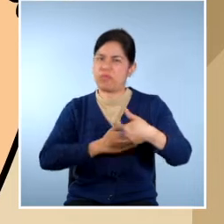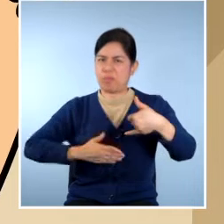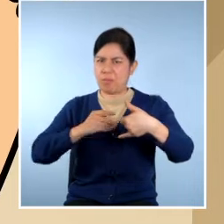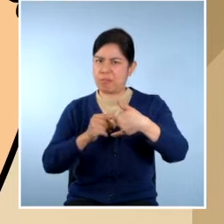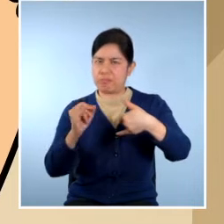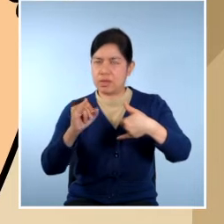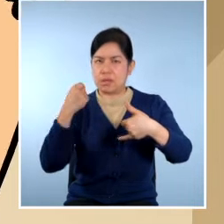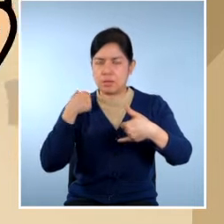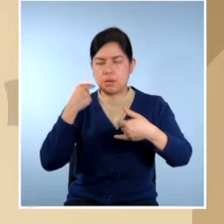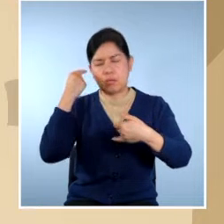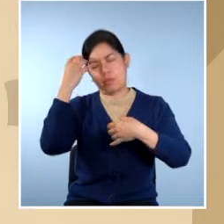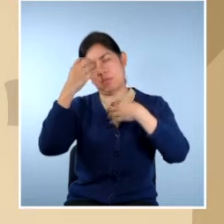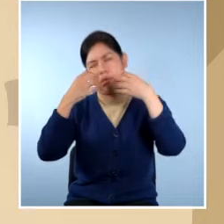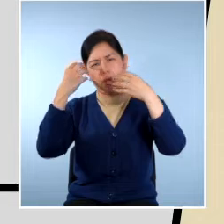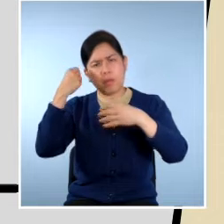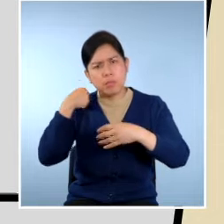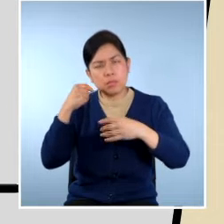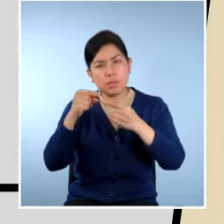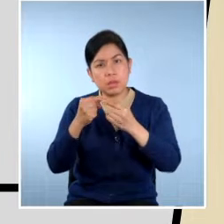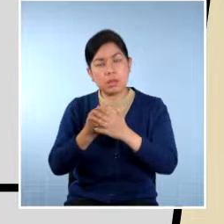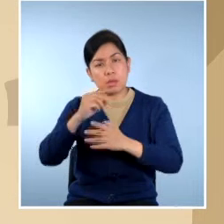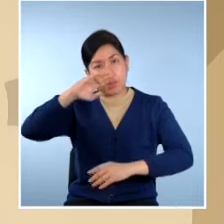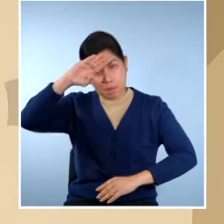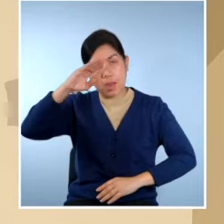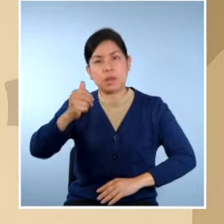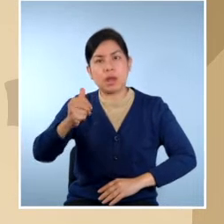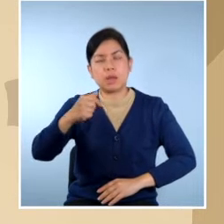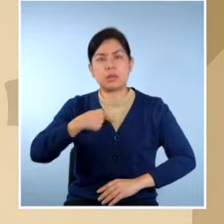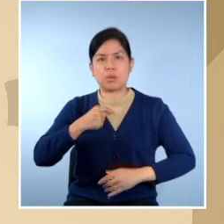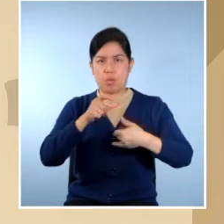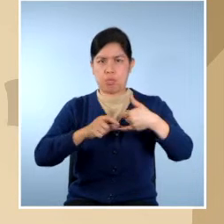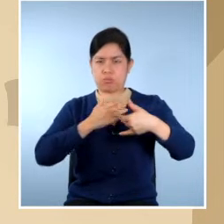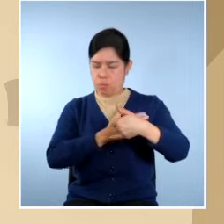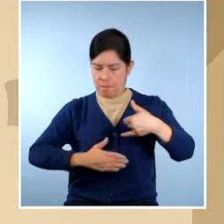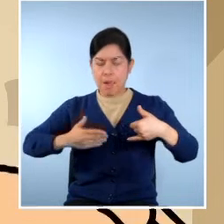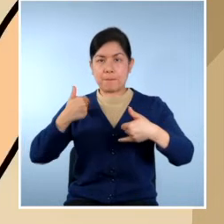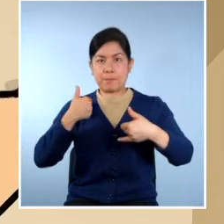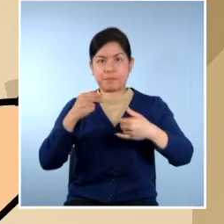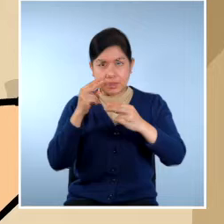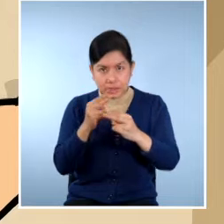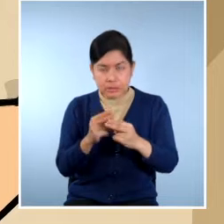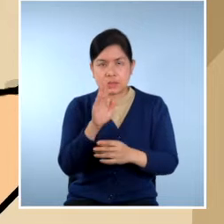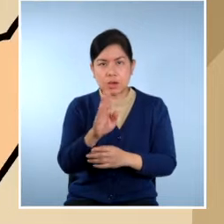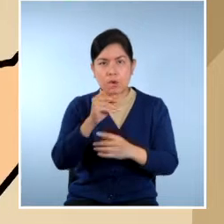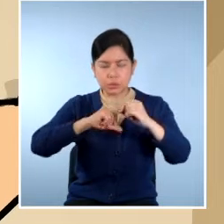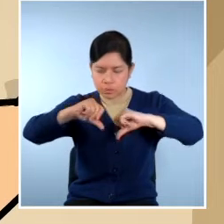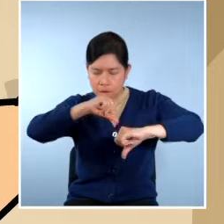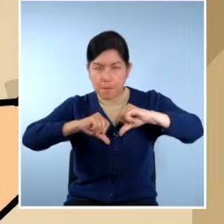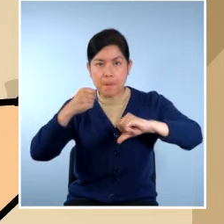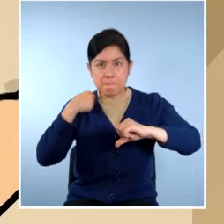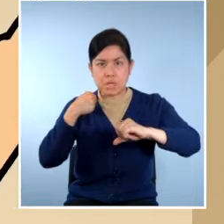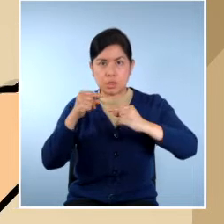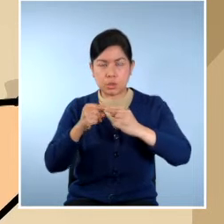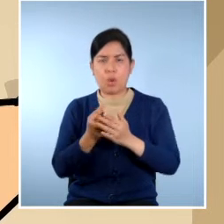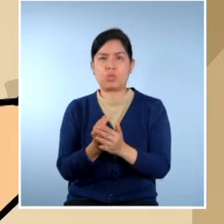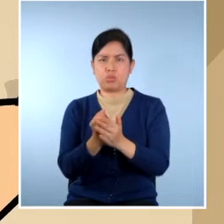สมองมนงง และเจ็บป่วยได้หือ?ร่างกายเรามีฮอรโมนตัวนึงชื่อวา Growth Hormone ที่จะทำงานด